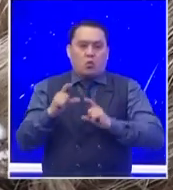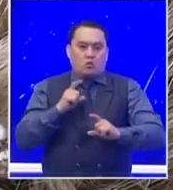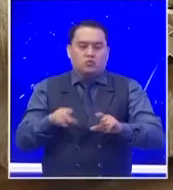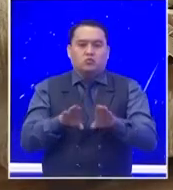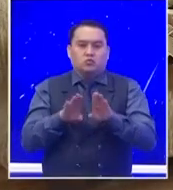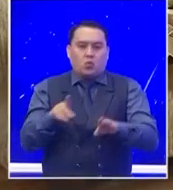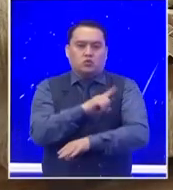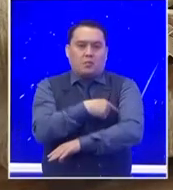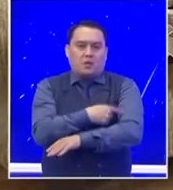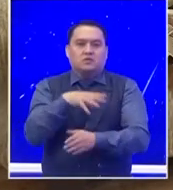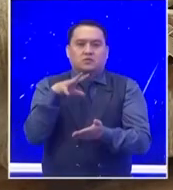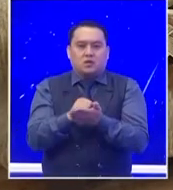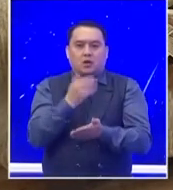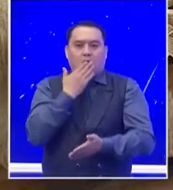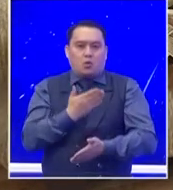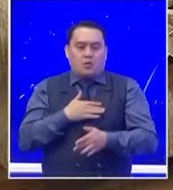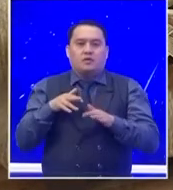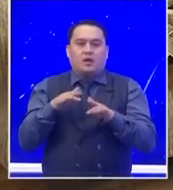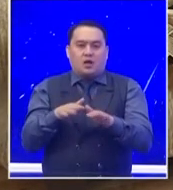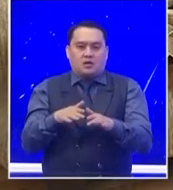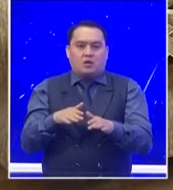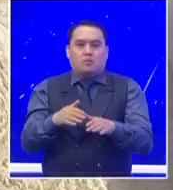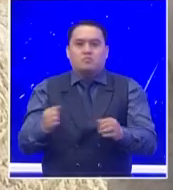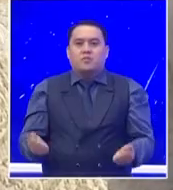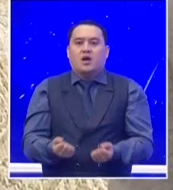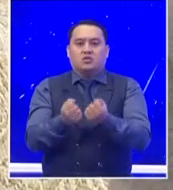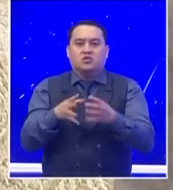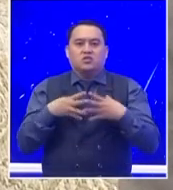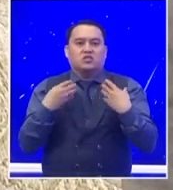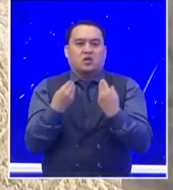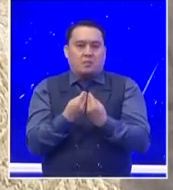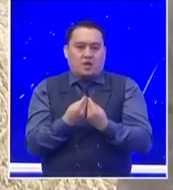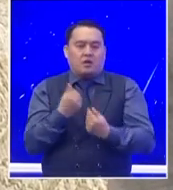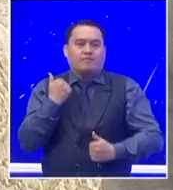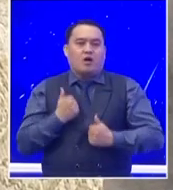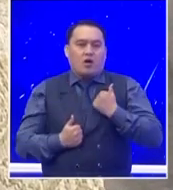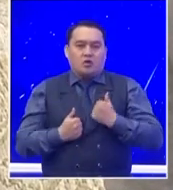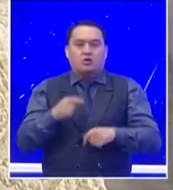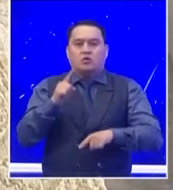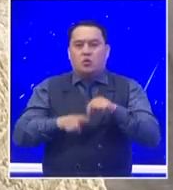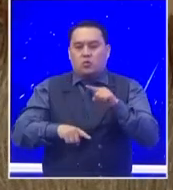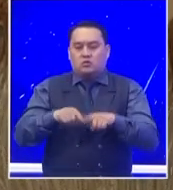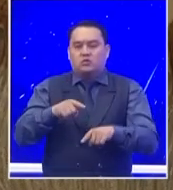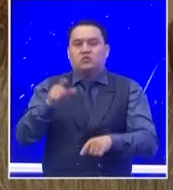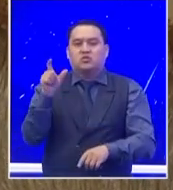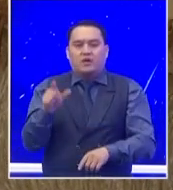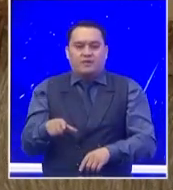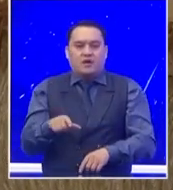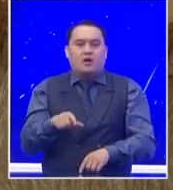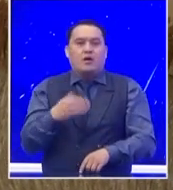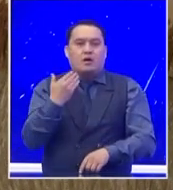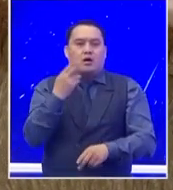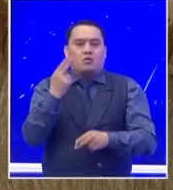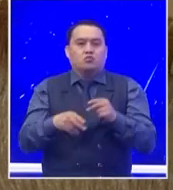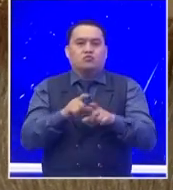тоже медик. Заниматься любимым делом Айгуль может благодаря поддержке семьи. К тому же они гордятся родным человеком. В свое время Айгуль Амангельды